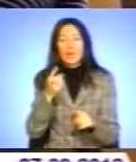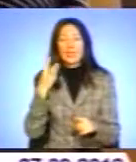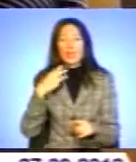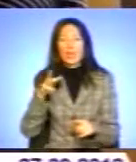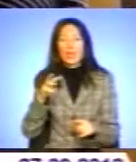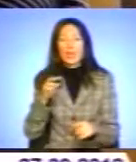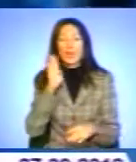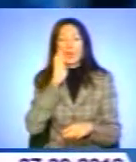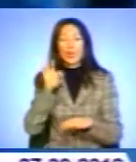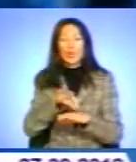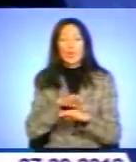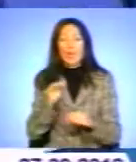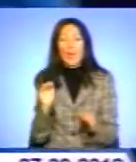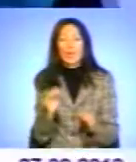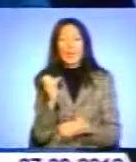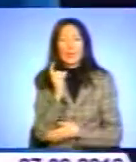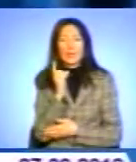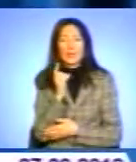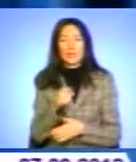син.